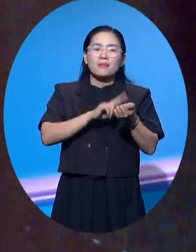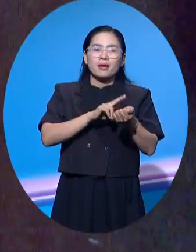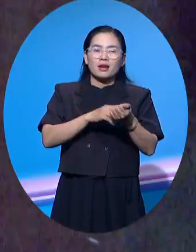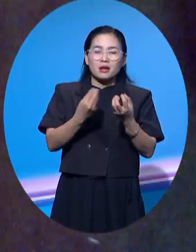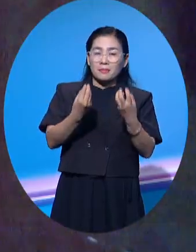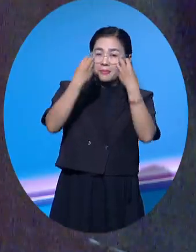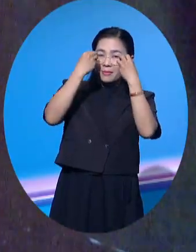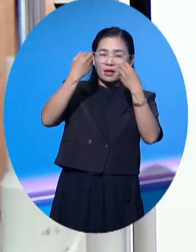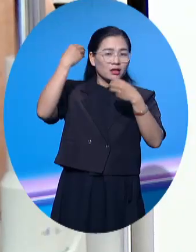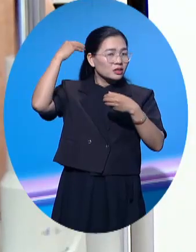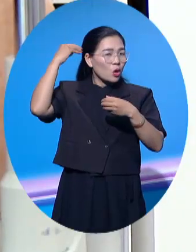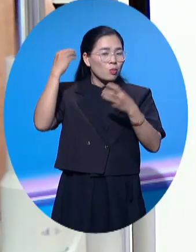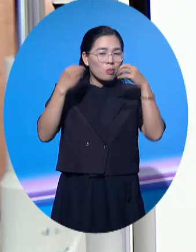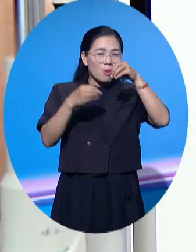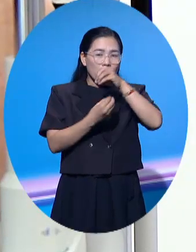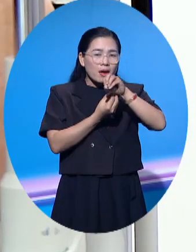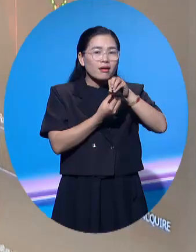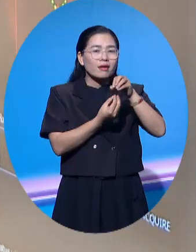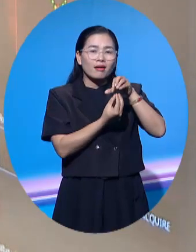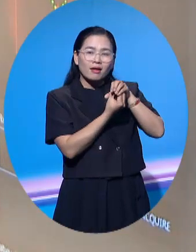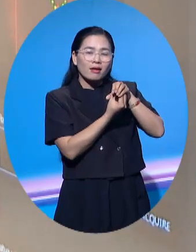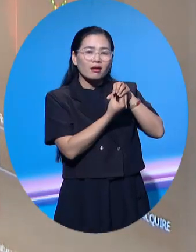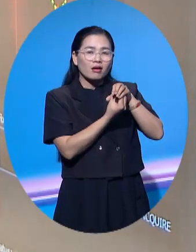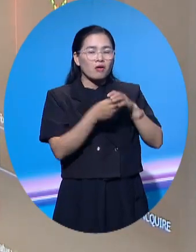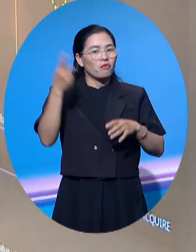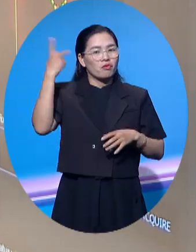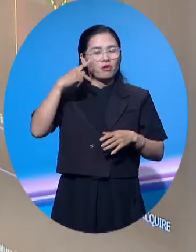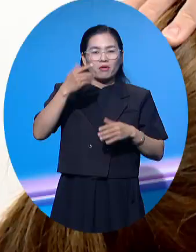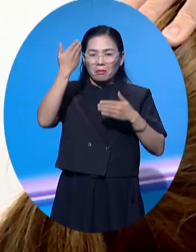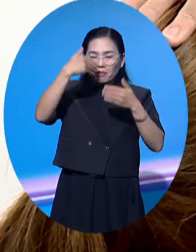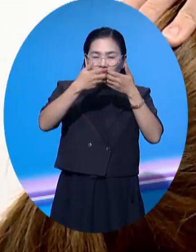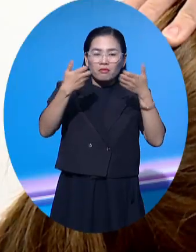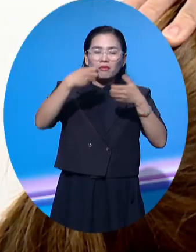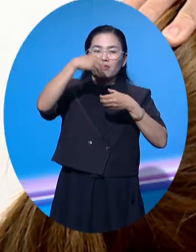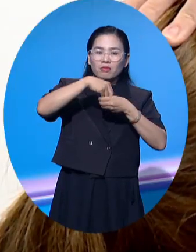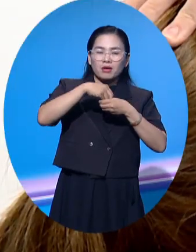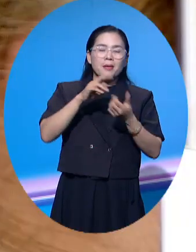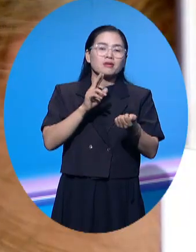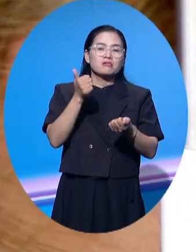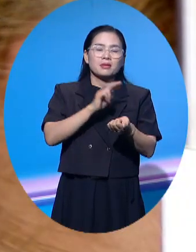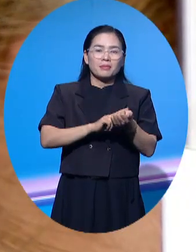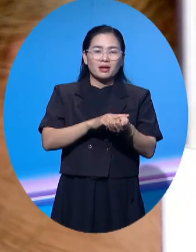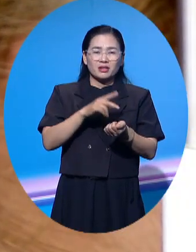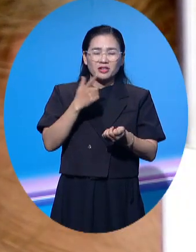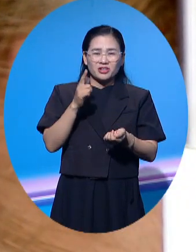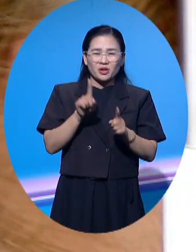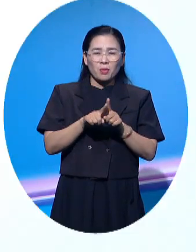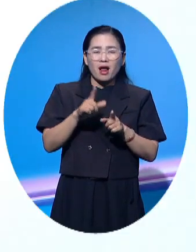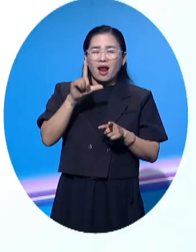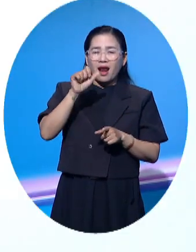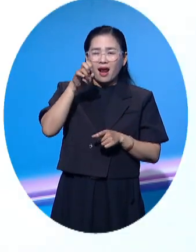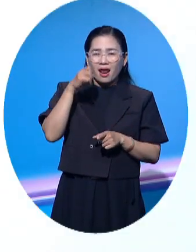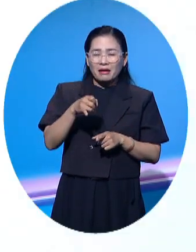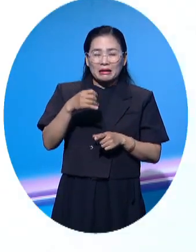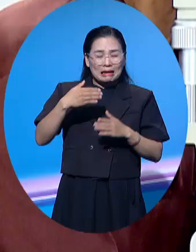đặt vào vị trí sau mống mắt, trước thủy tinh thể. Đây là phương pháp phẫu thuật tối ưu dành cho những bệnh nhân bị cận loạn cao từ 8 đến